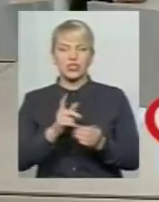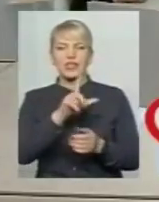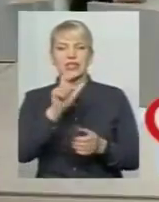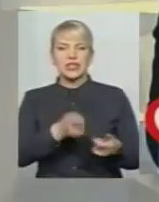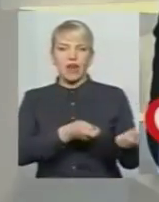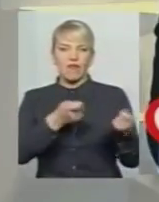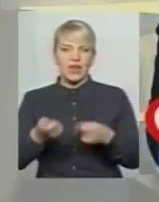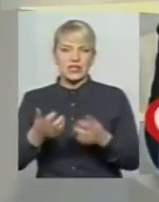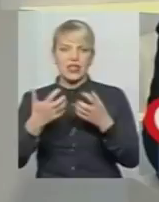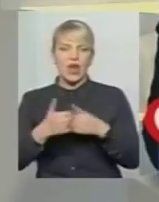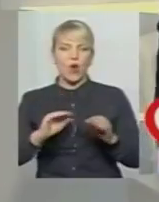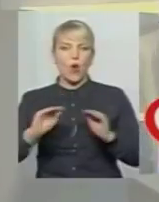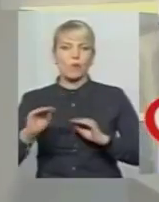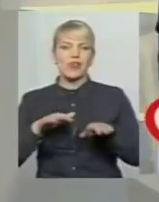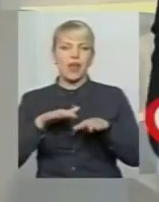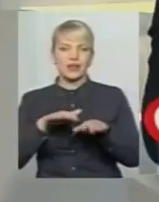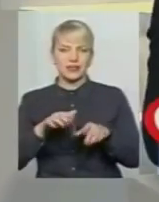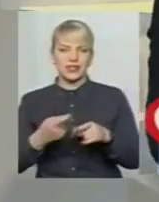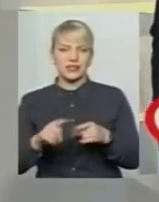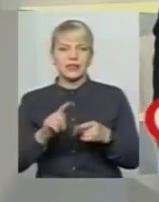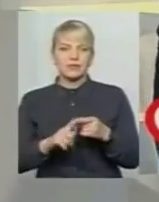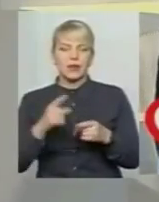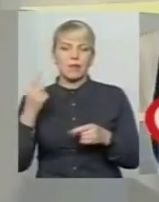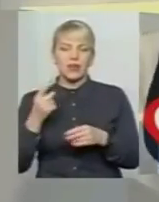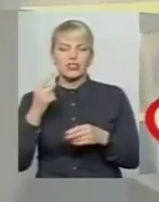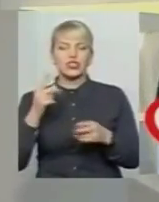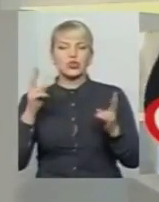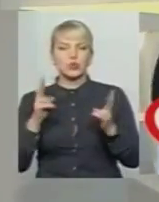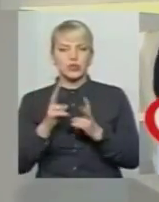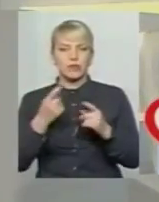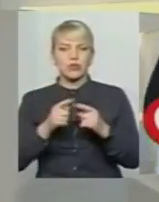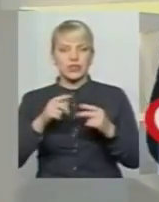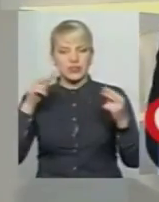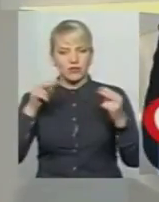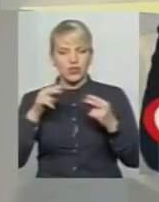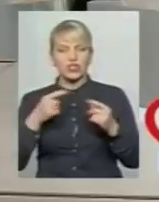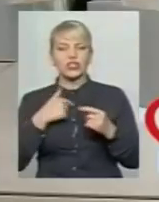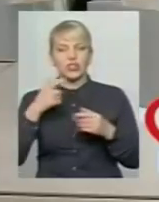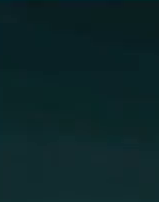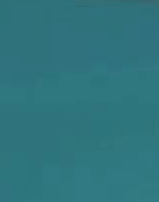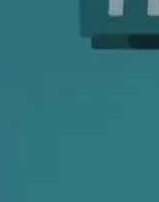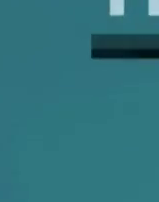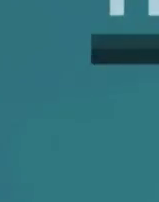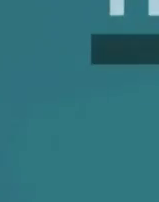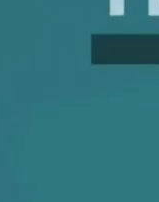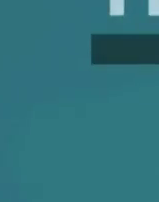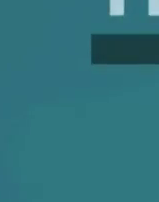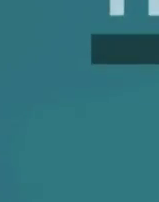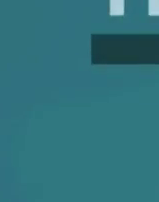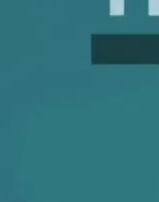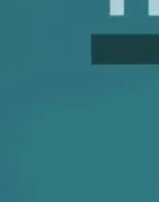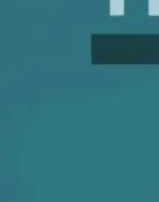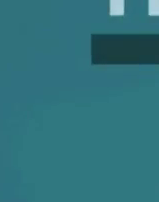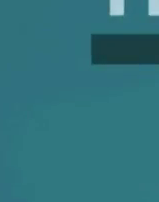активна співпраця, принаймні, ну, ті перші зустрічі про то свідчать. Я сподіваюся, що і наступні будуть результативними.